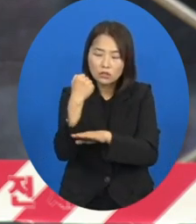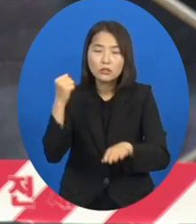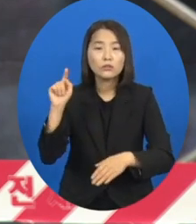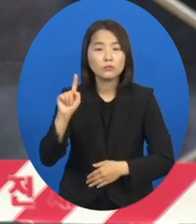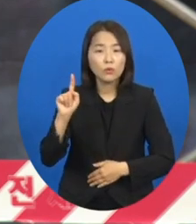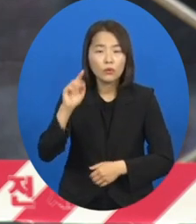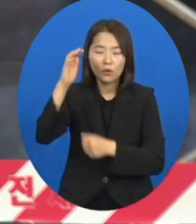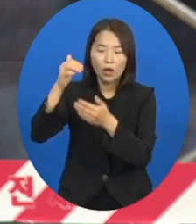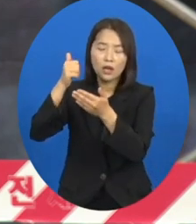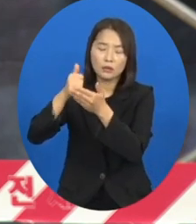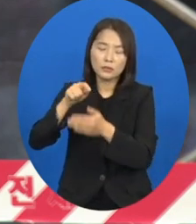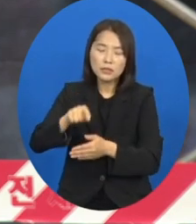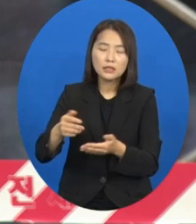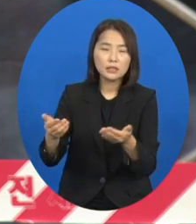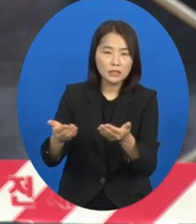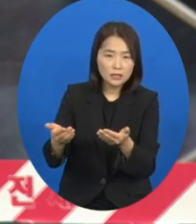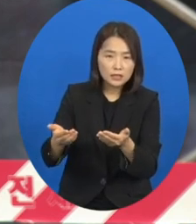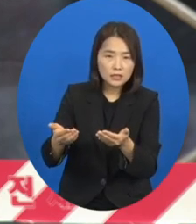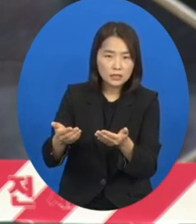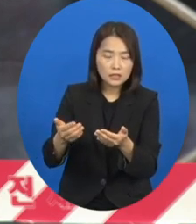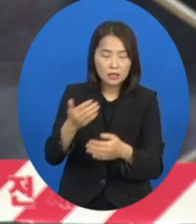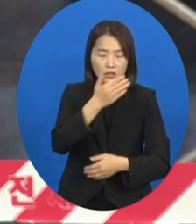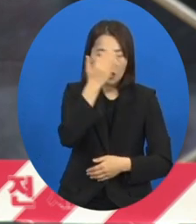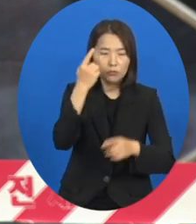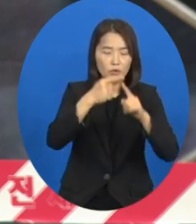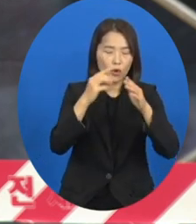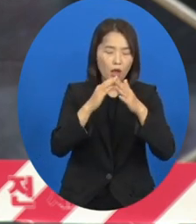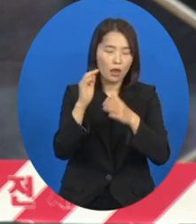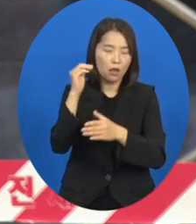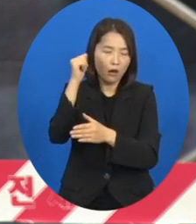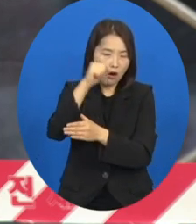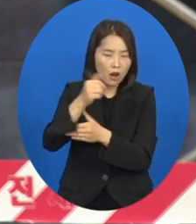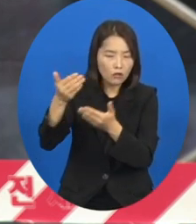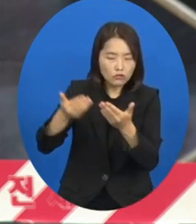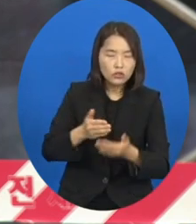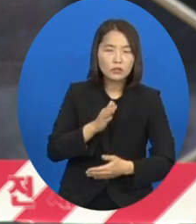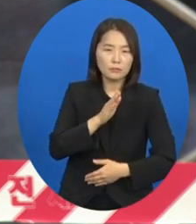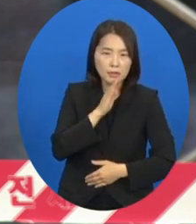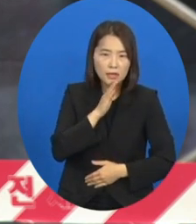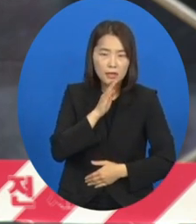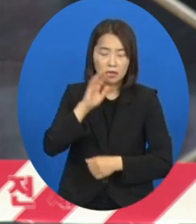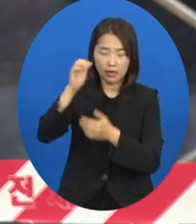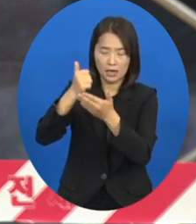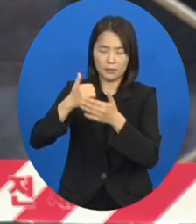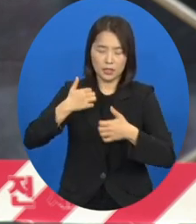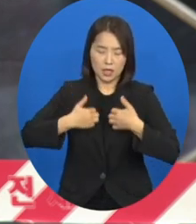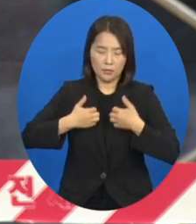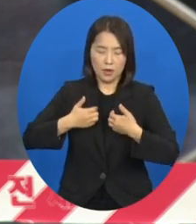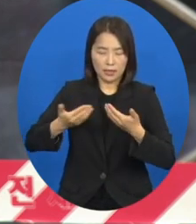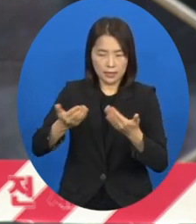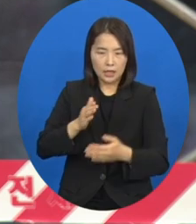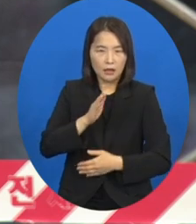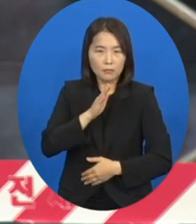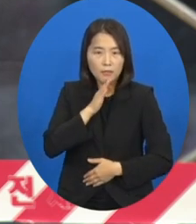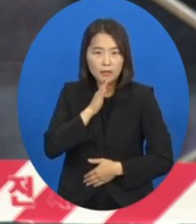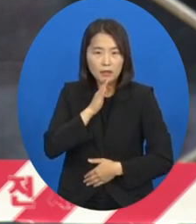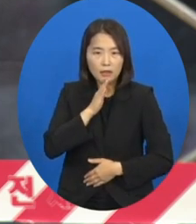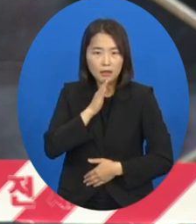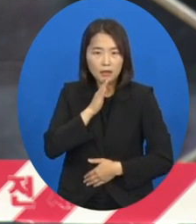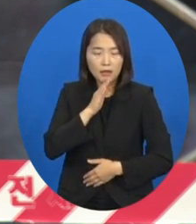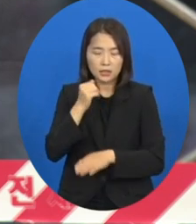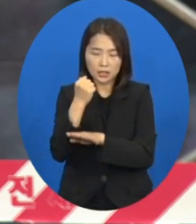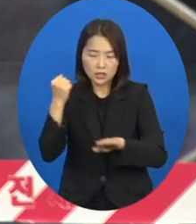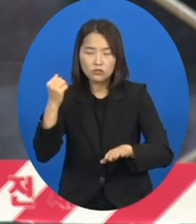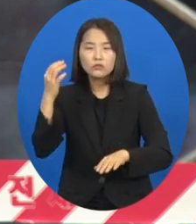이 일을 우리 젊은이 교회에 허락하신 일인가? 하나님이 기뻐하시는 일인가? 라는 질문을 가지고 이